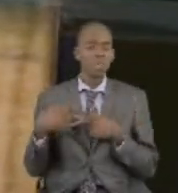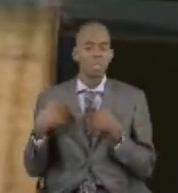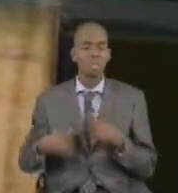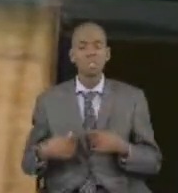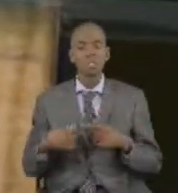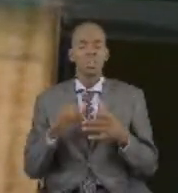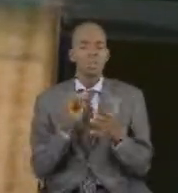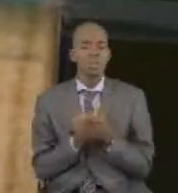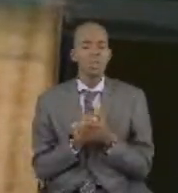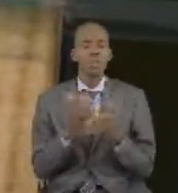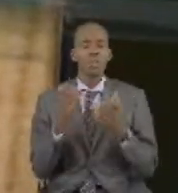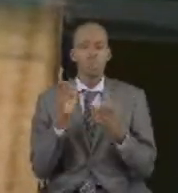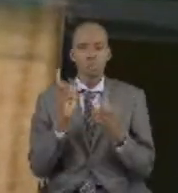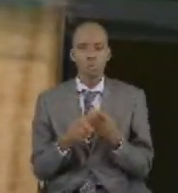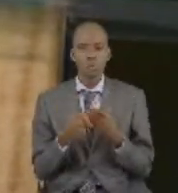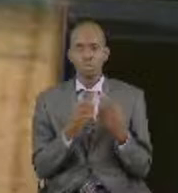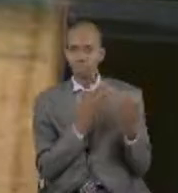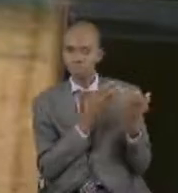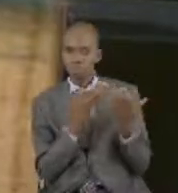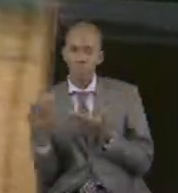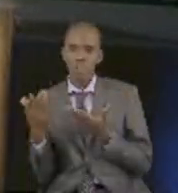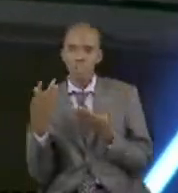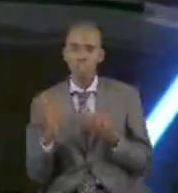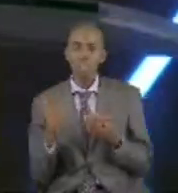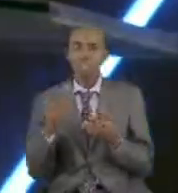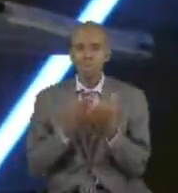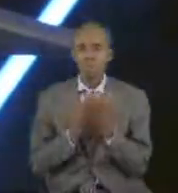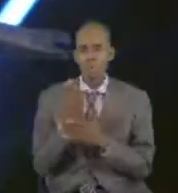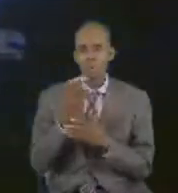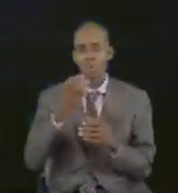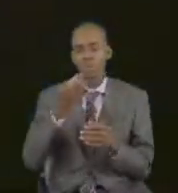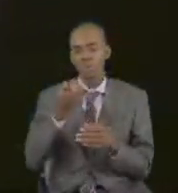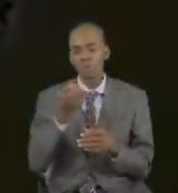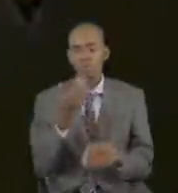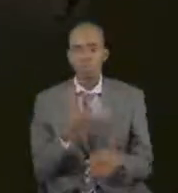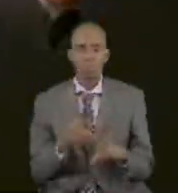qui le pousse à courber la vérité, à fléchir la vérité.